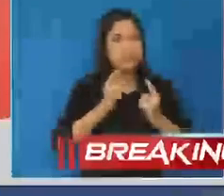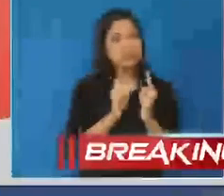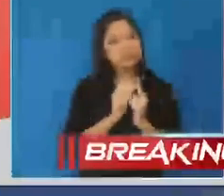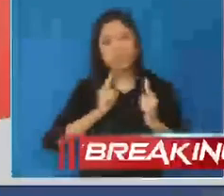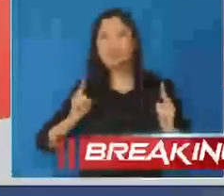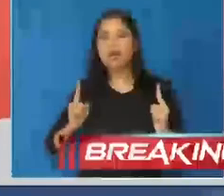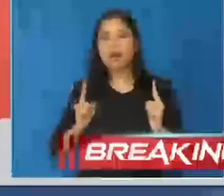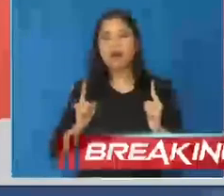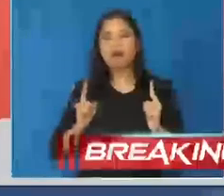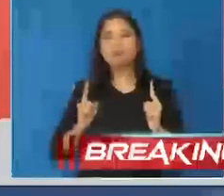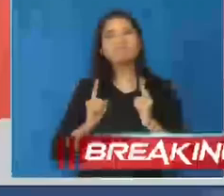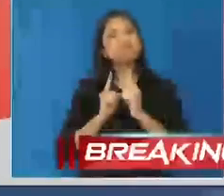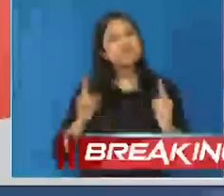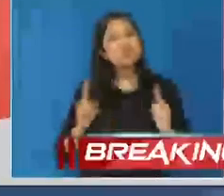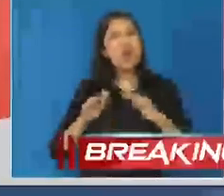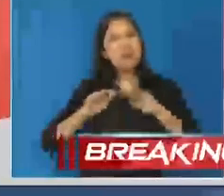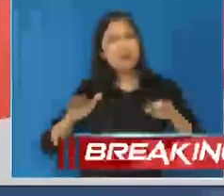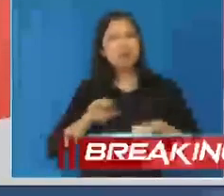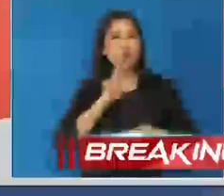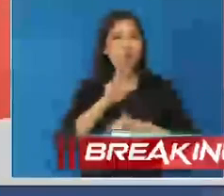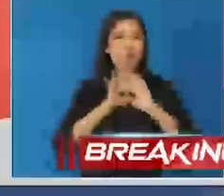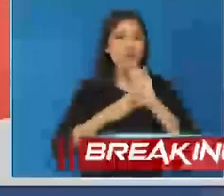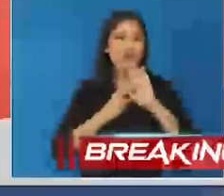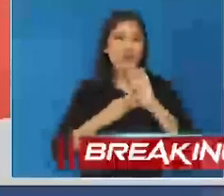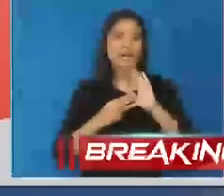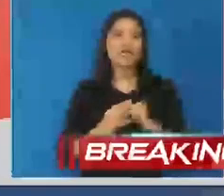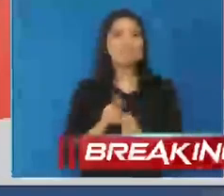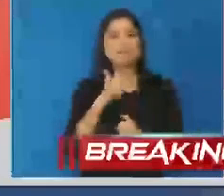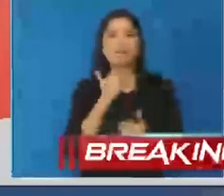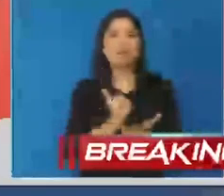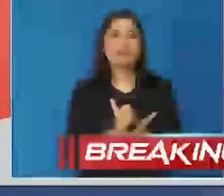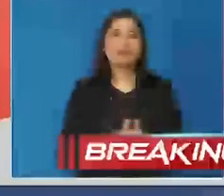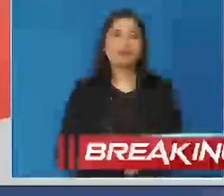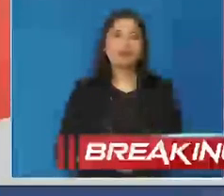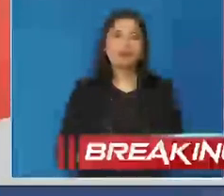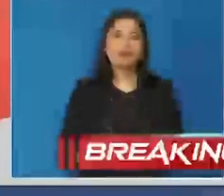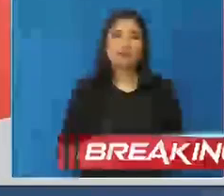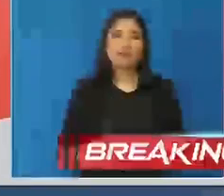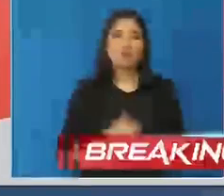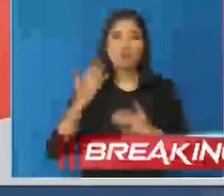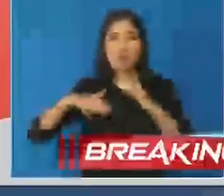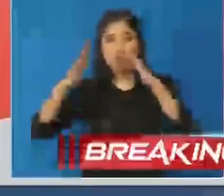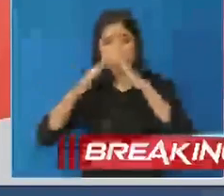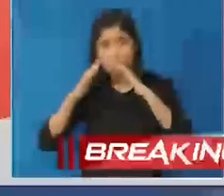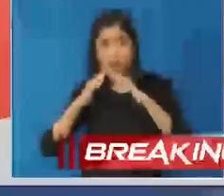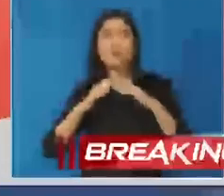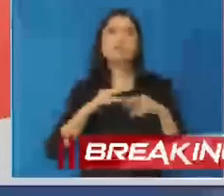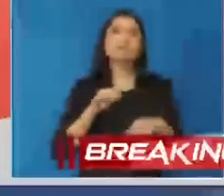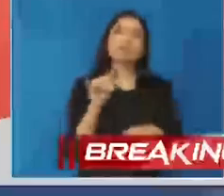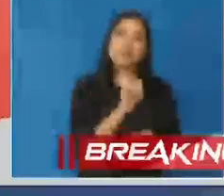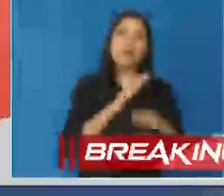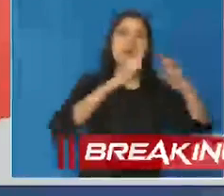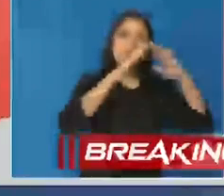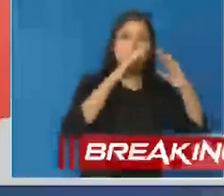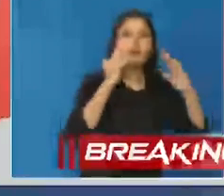ambil cara aman dua meter ini menjadi penting bukan hanya di luar rumah tetapi juga di